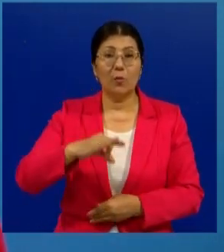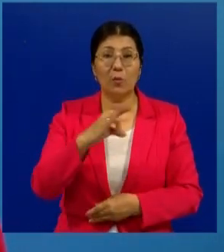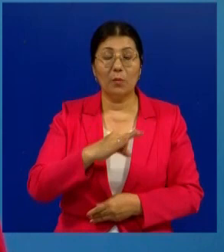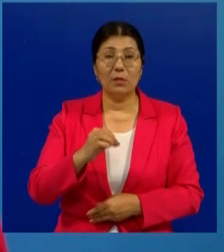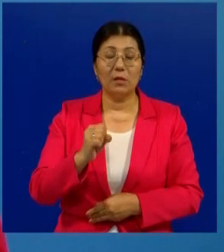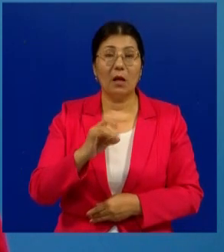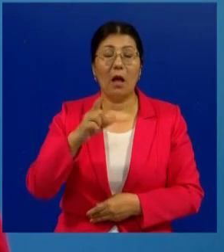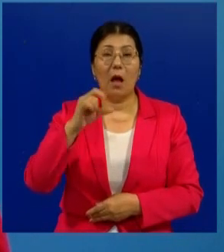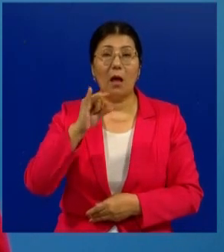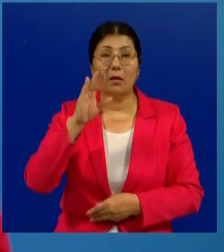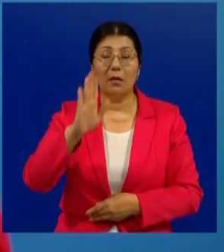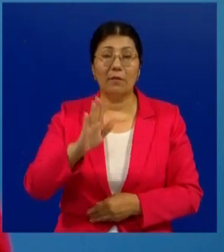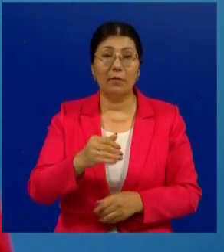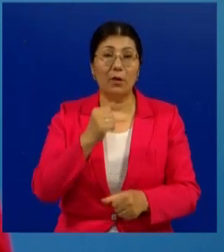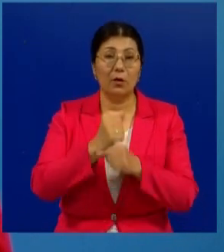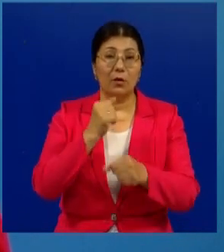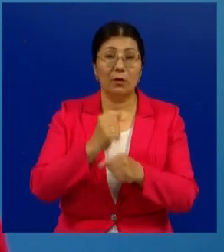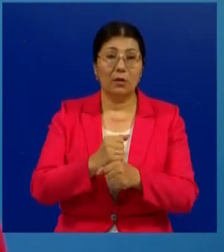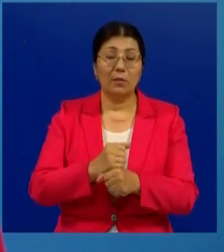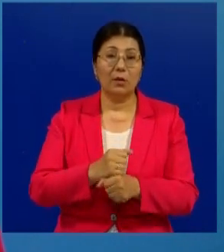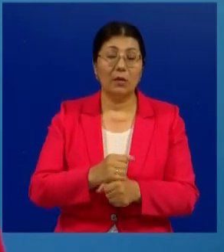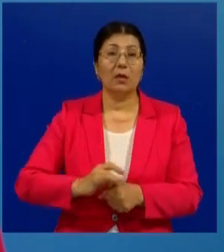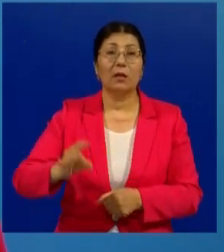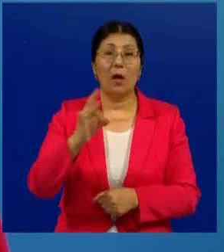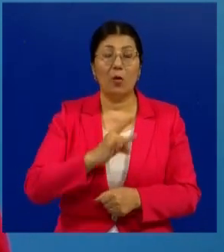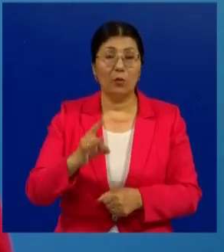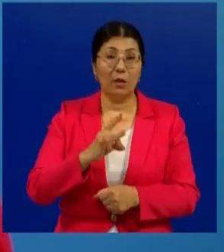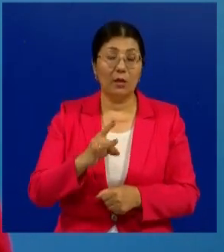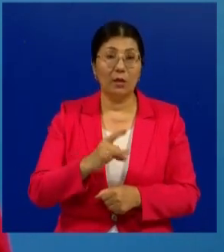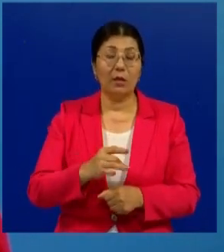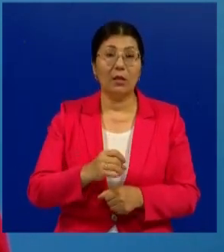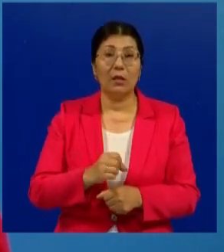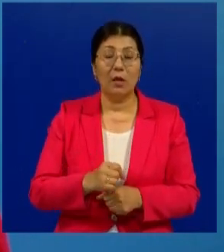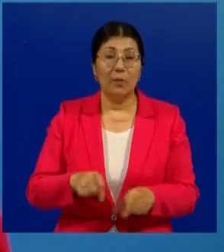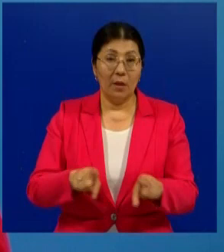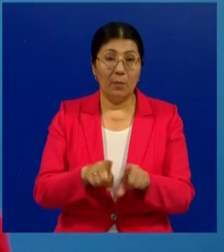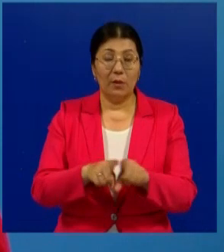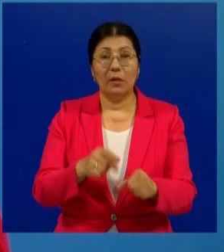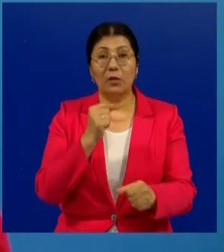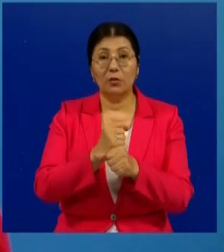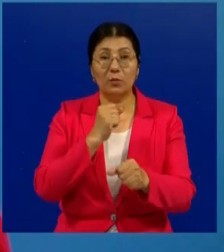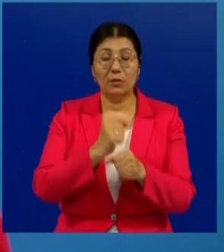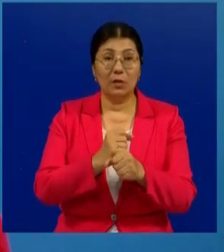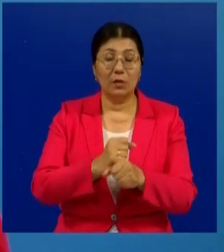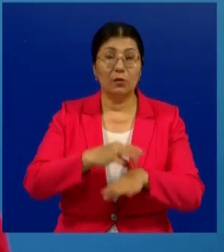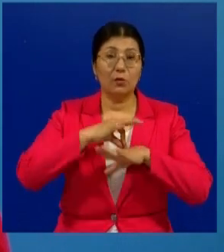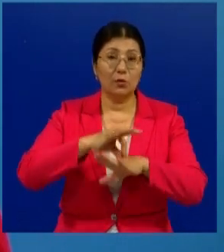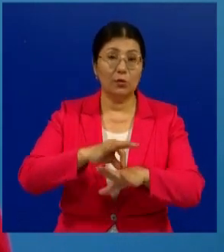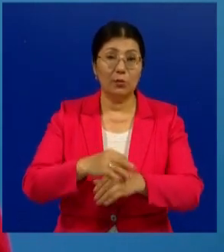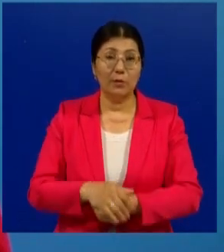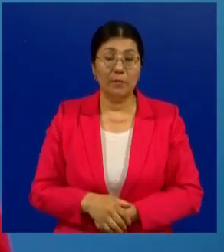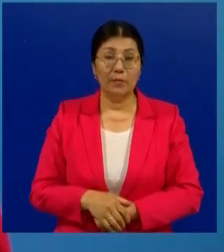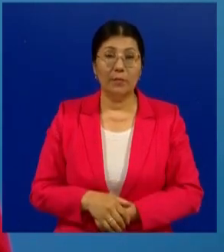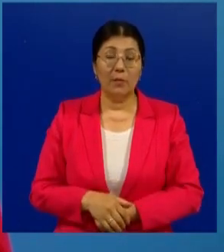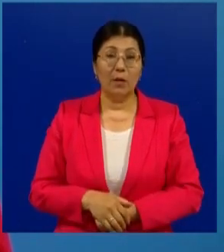архивінде жұмыс жасап жатырмыз. Және сонымен қатар мынау аудандардағы архивтерде де жұмыс жасап көптеген құжаттармен танысып жатырмыз. Жаңа